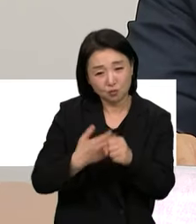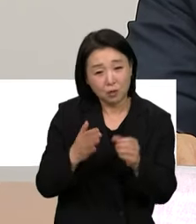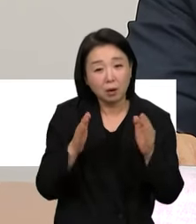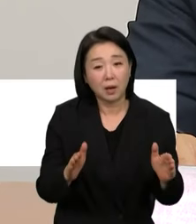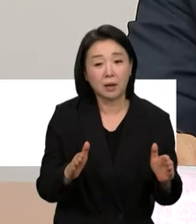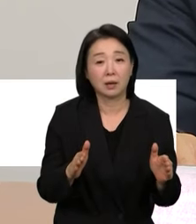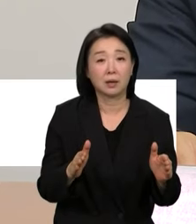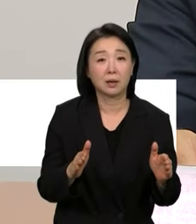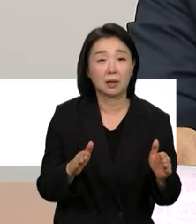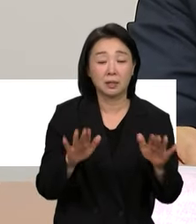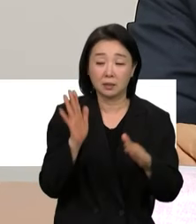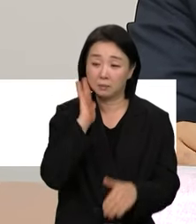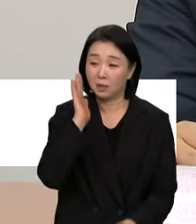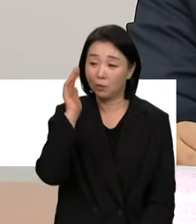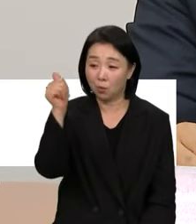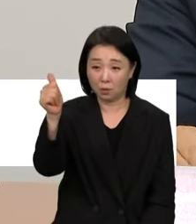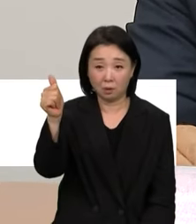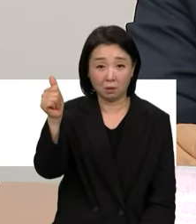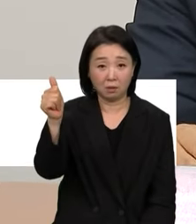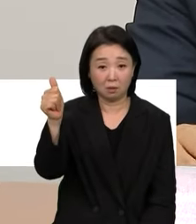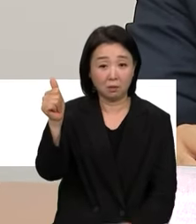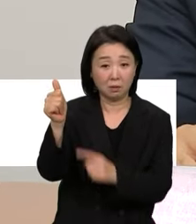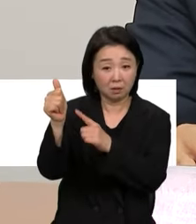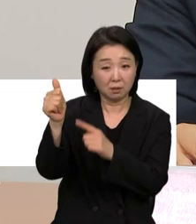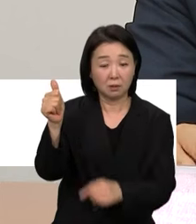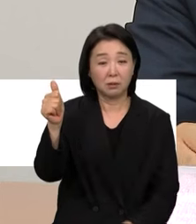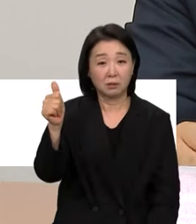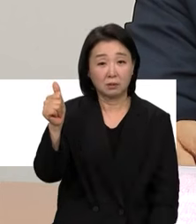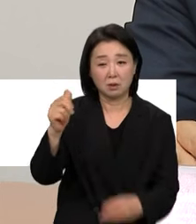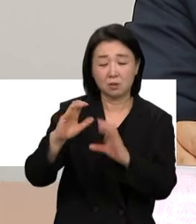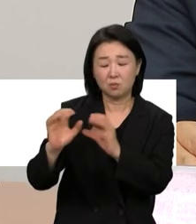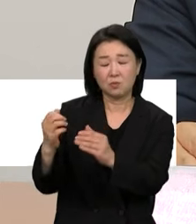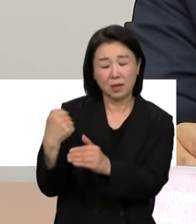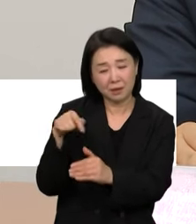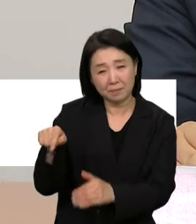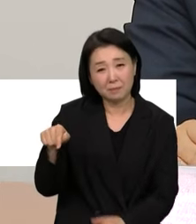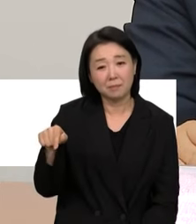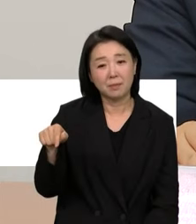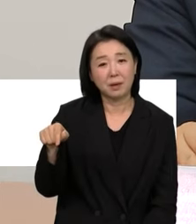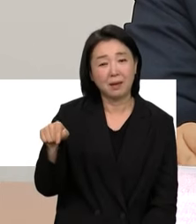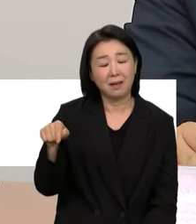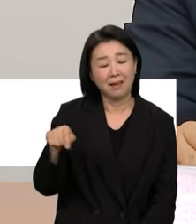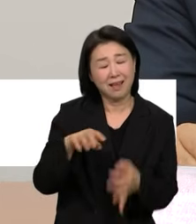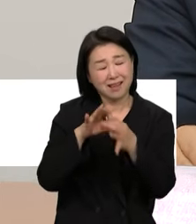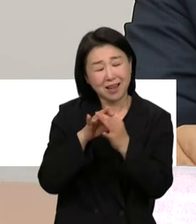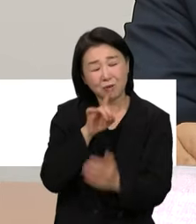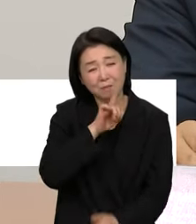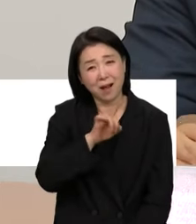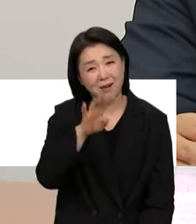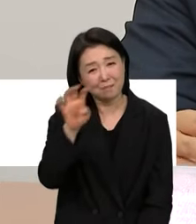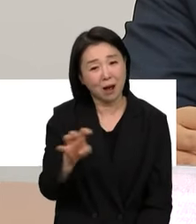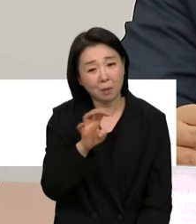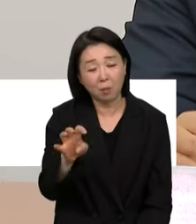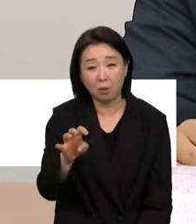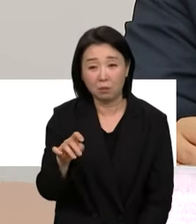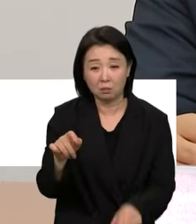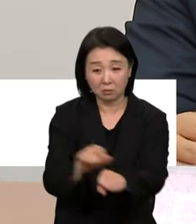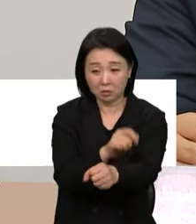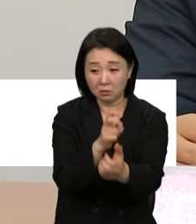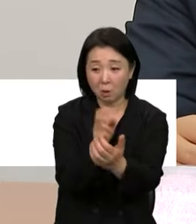현직 대통령님 여당이 끊임없이 해왔던 말 특검을 거부하는 자가 범인이다